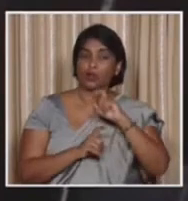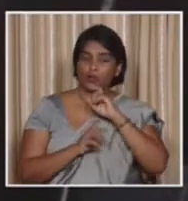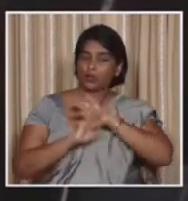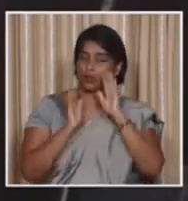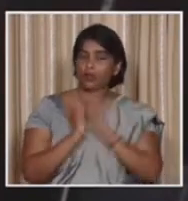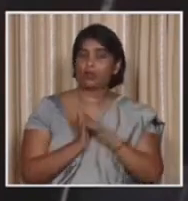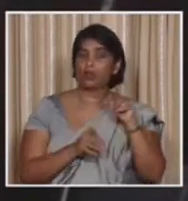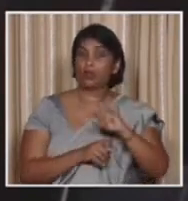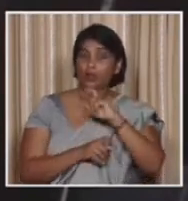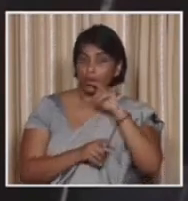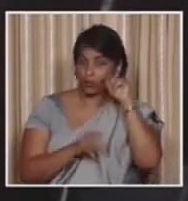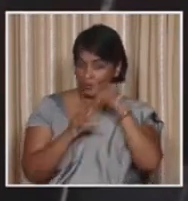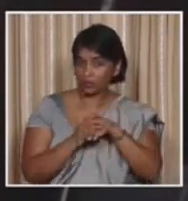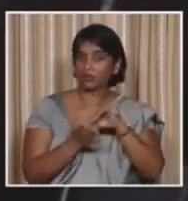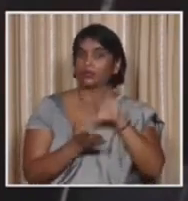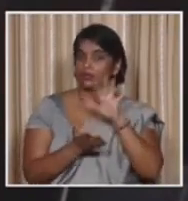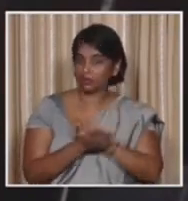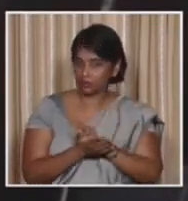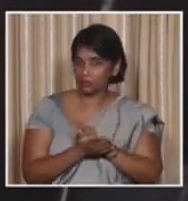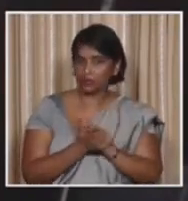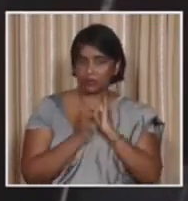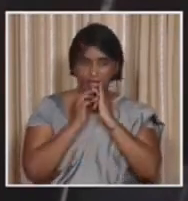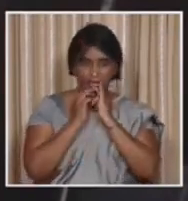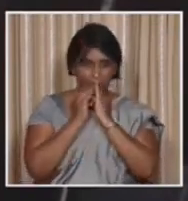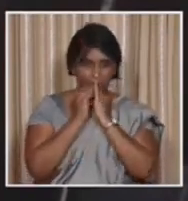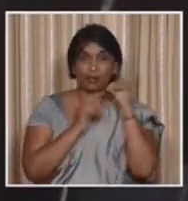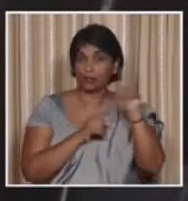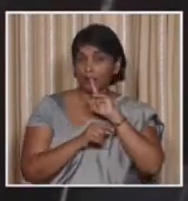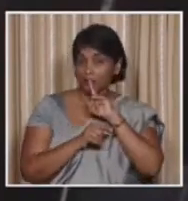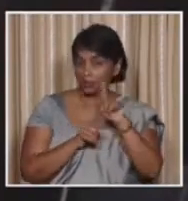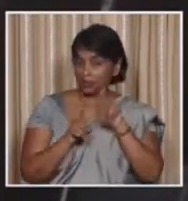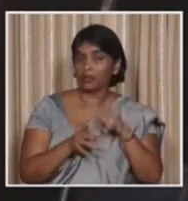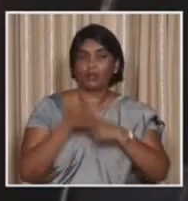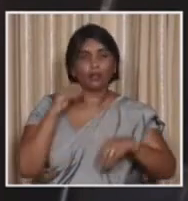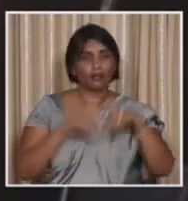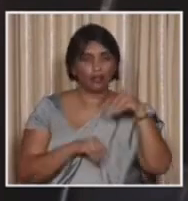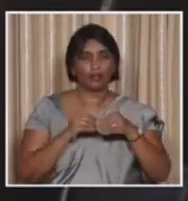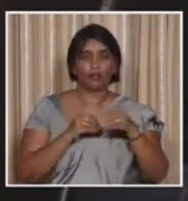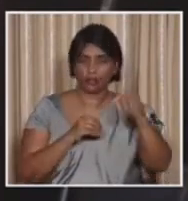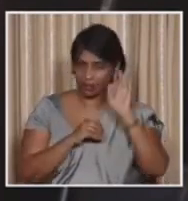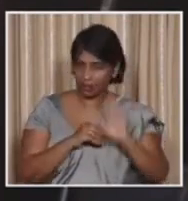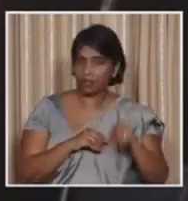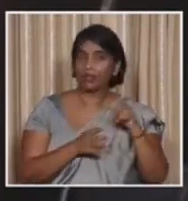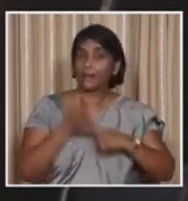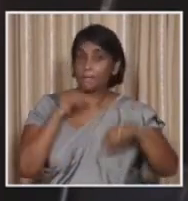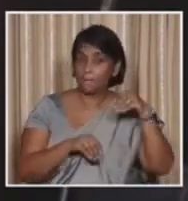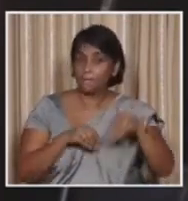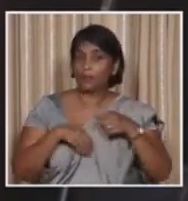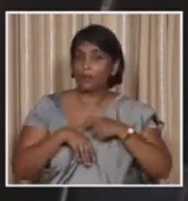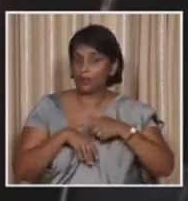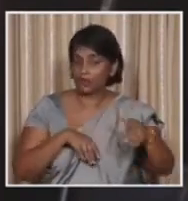තියෙනවා. ඒතකොට අධිකරණයේ මගින් තීන්දුවක් ලබා දීලා තියෙනවා. මෙතුමීලම කියන විදියට මැතිවරණයක් දැන් පැවැත්වෙන නිසා මැතිවරණ